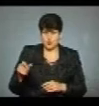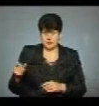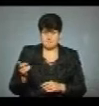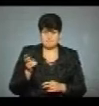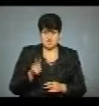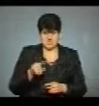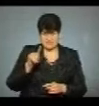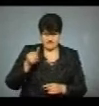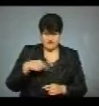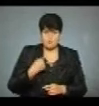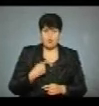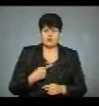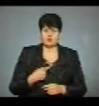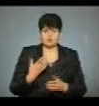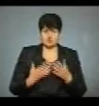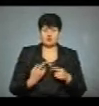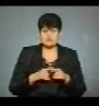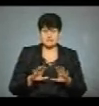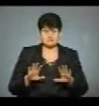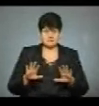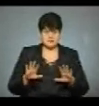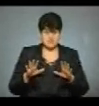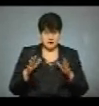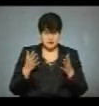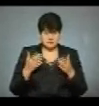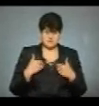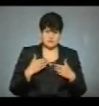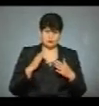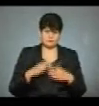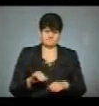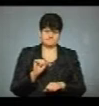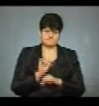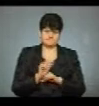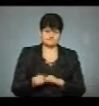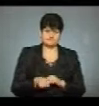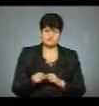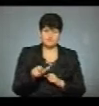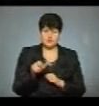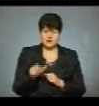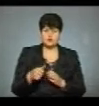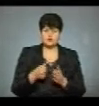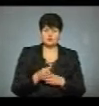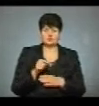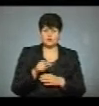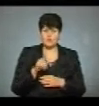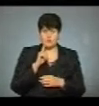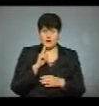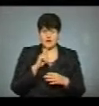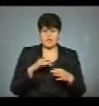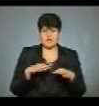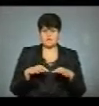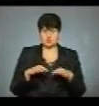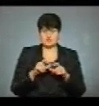прийшли з вимогою, якщо це станеться, що ми будемо перекривати дороги до тих пір, поки автобусна станція не